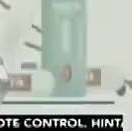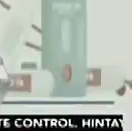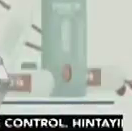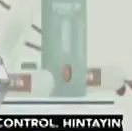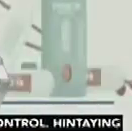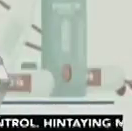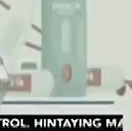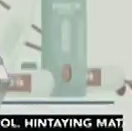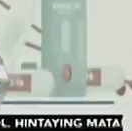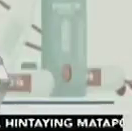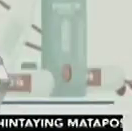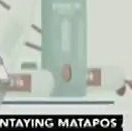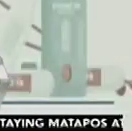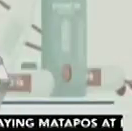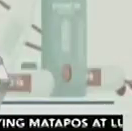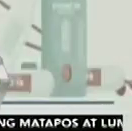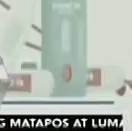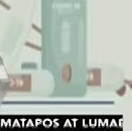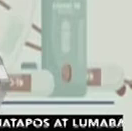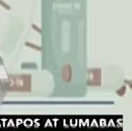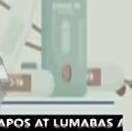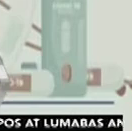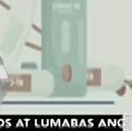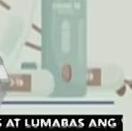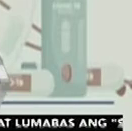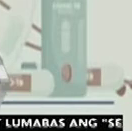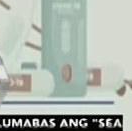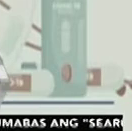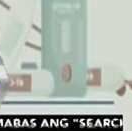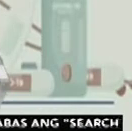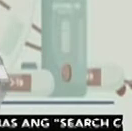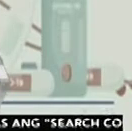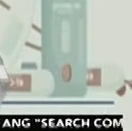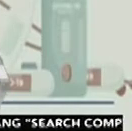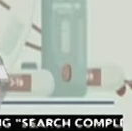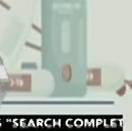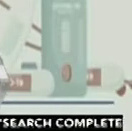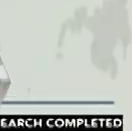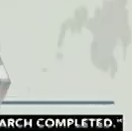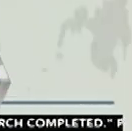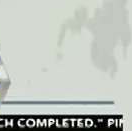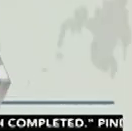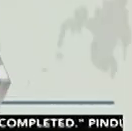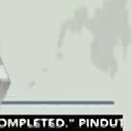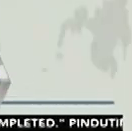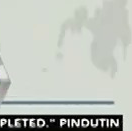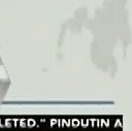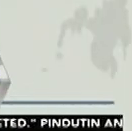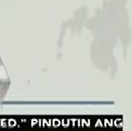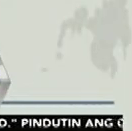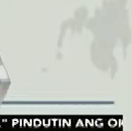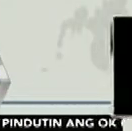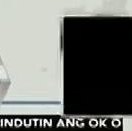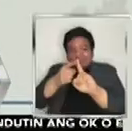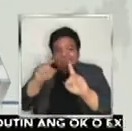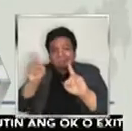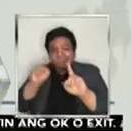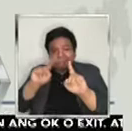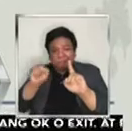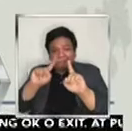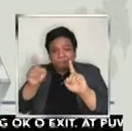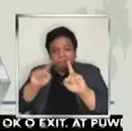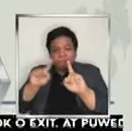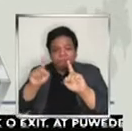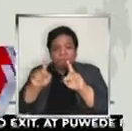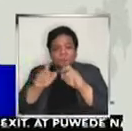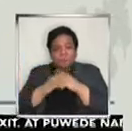nga po, walang bansa sa mundo ang kayang mag-test ng lahat ng kanilang mamamayan. Ang susi sa testing ay work on